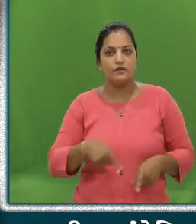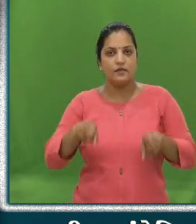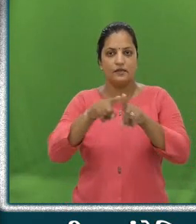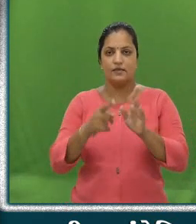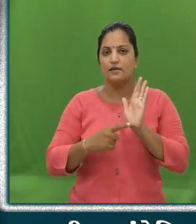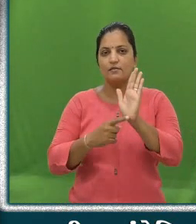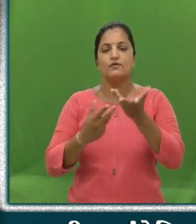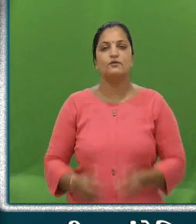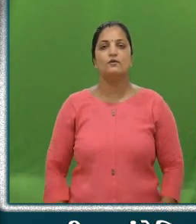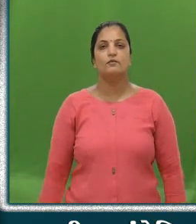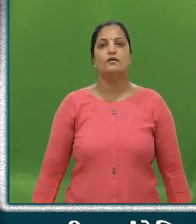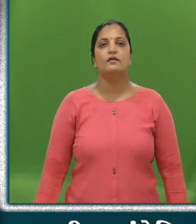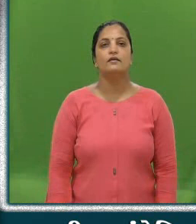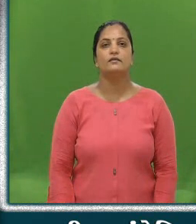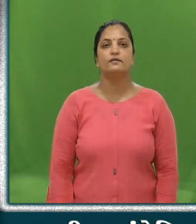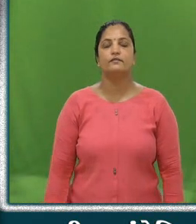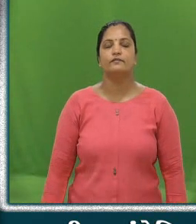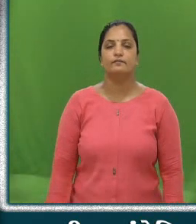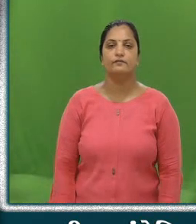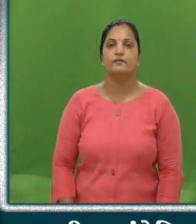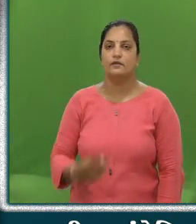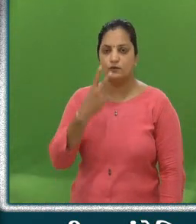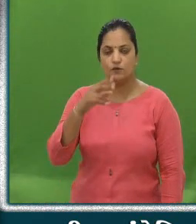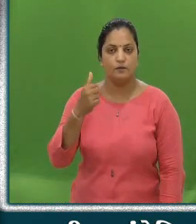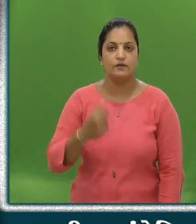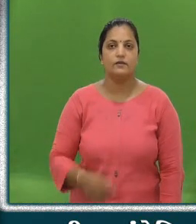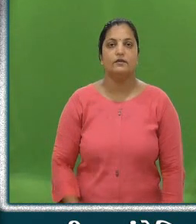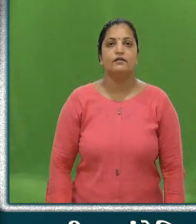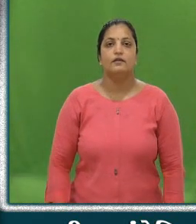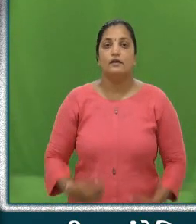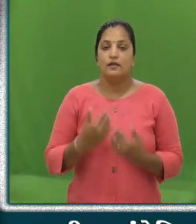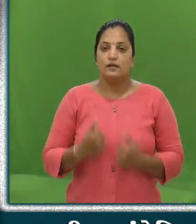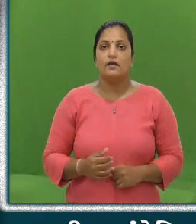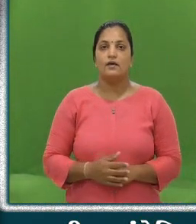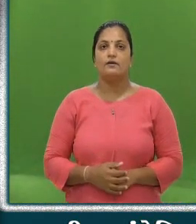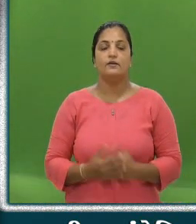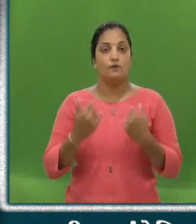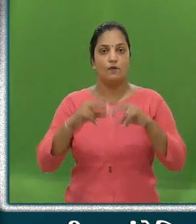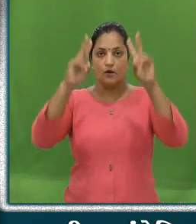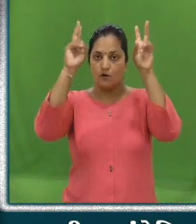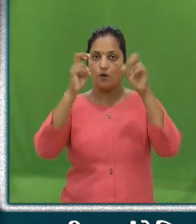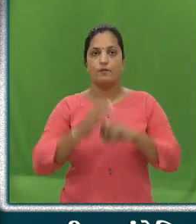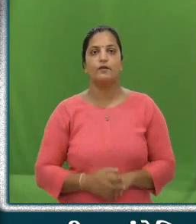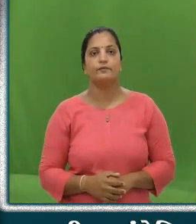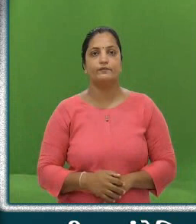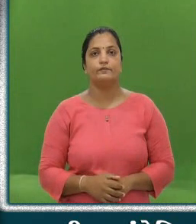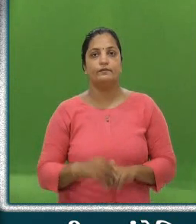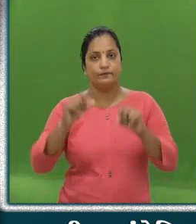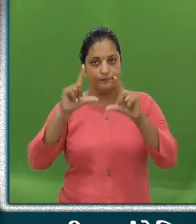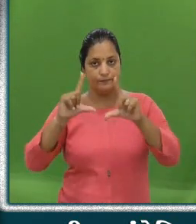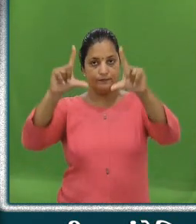છે, મનુષ્યની ઉત્પત્તિ જે છે એ વાનરમાંથી થયેલી છે. હવે જે વાત કરીશું તો કે આ